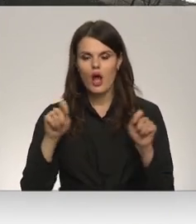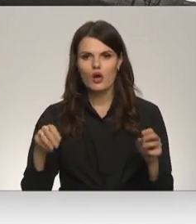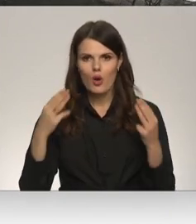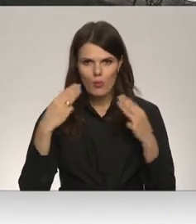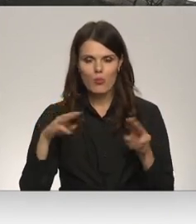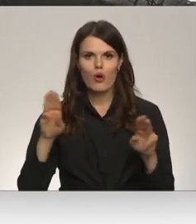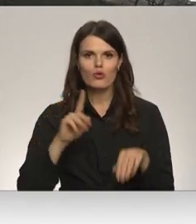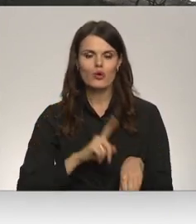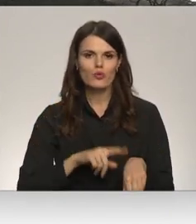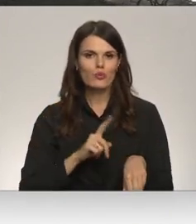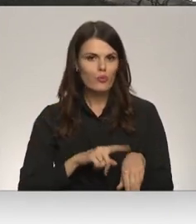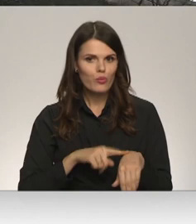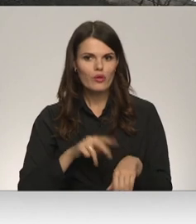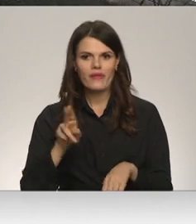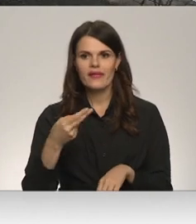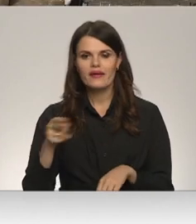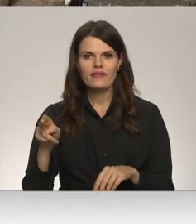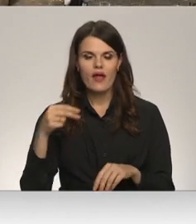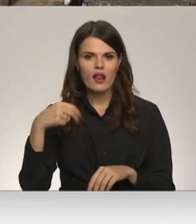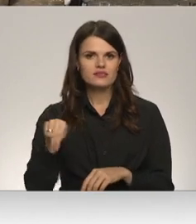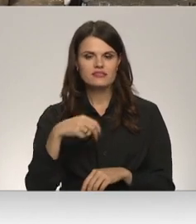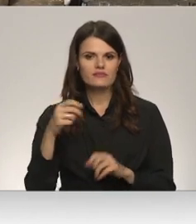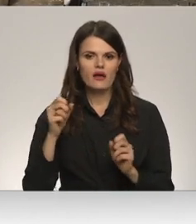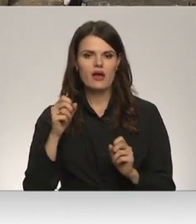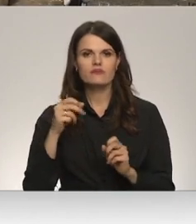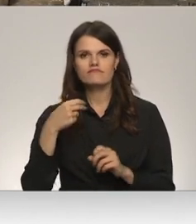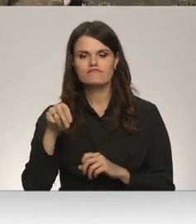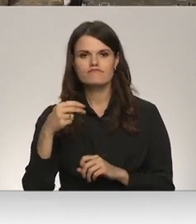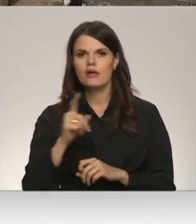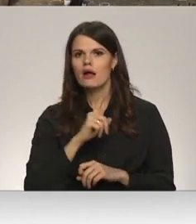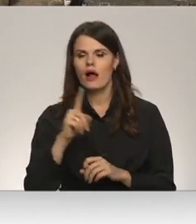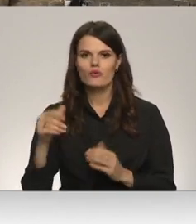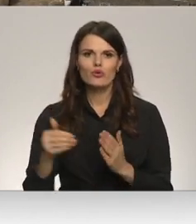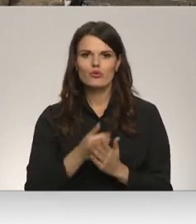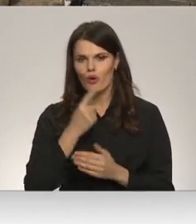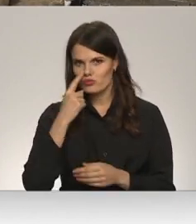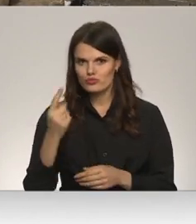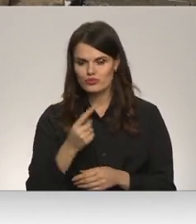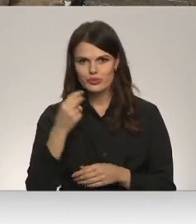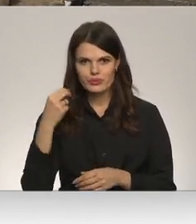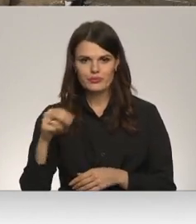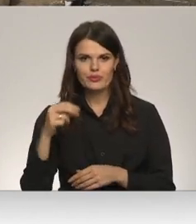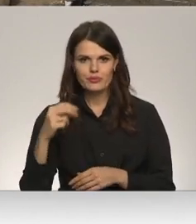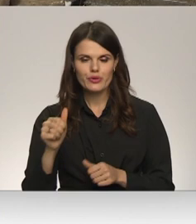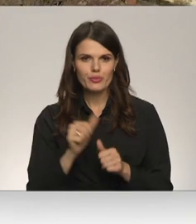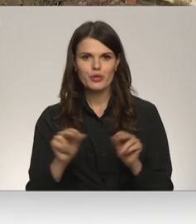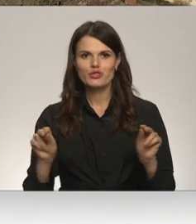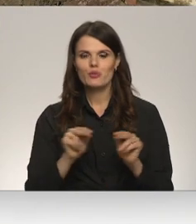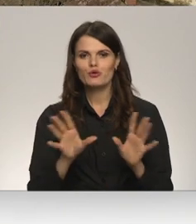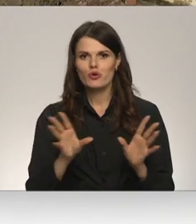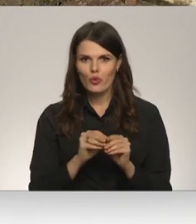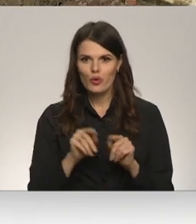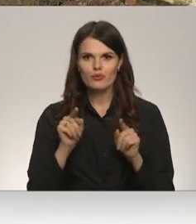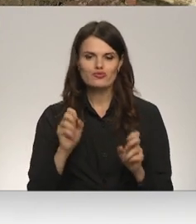mūsdienīgu modernu pulksteni ar digitālo zvanu, kas ieskandina katru jaunu stundu, nereti ar muzikālu fragmentu. Šeit